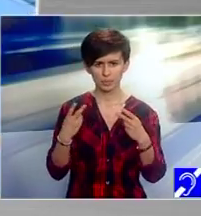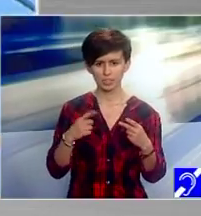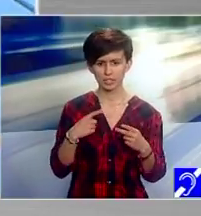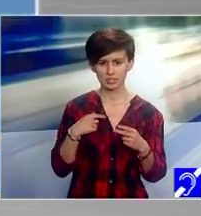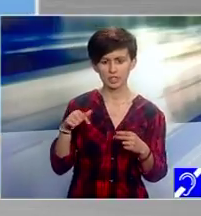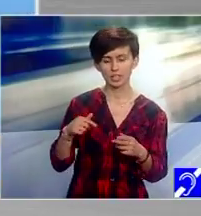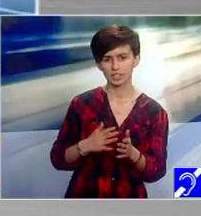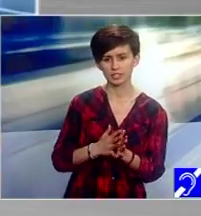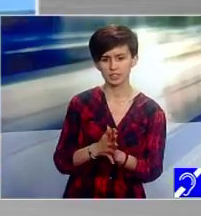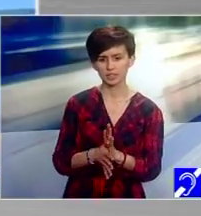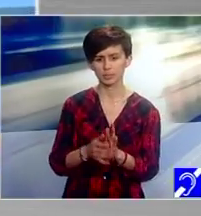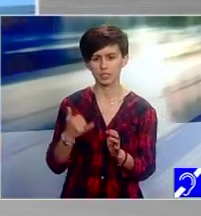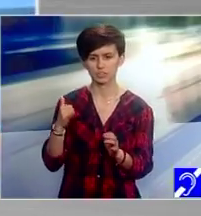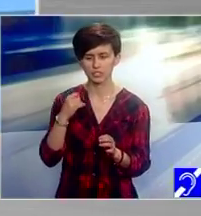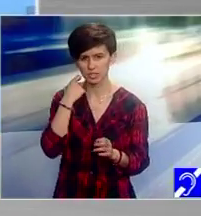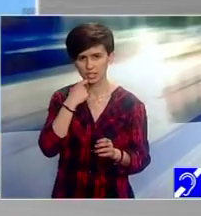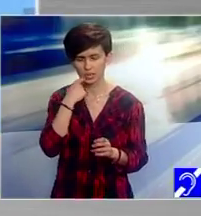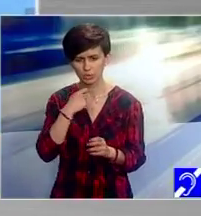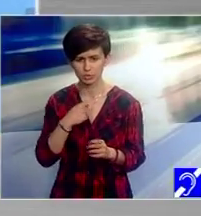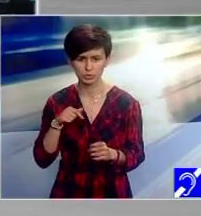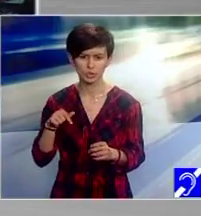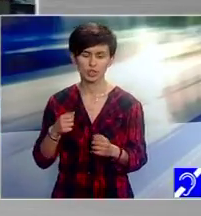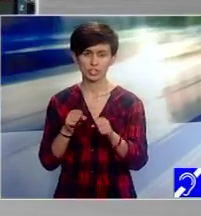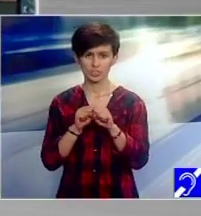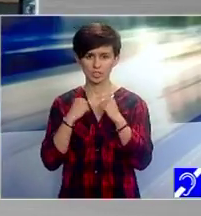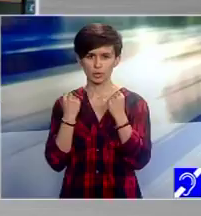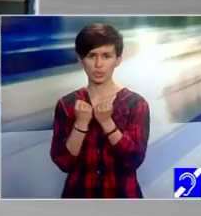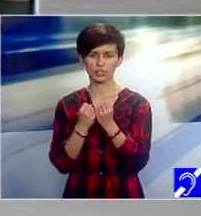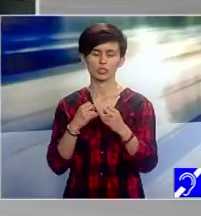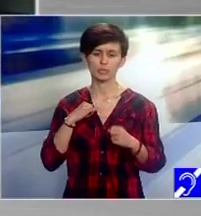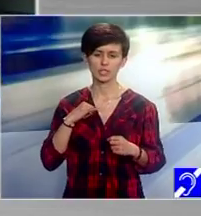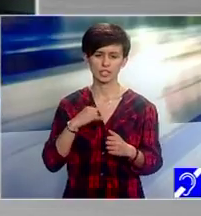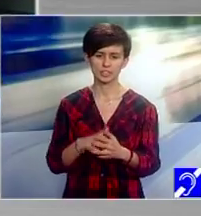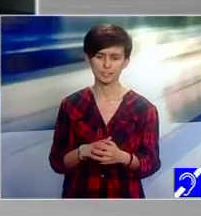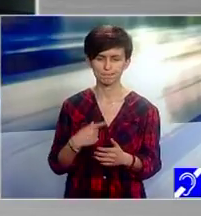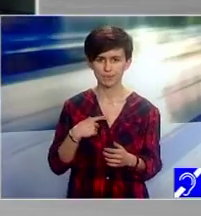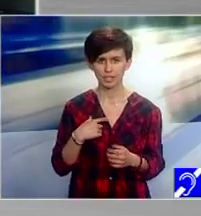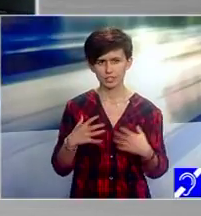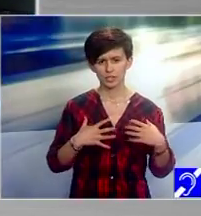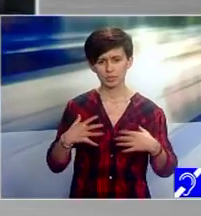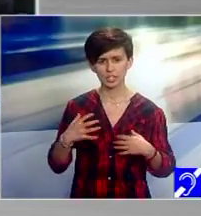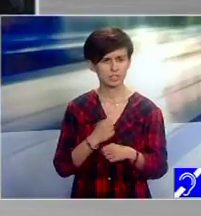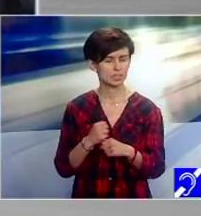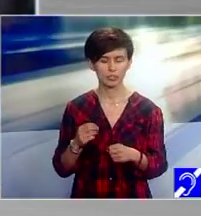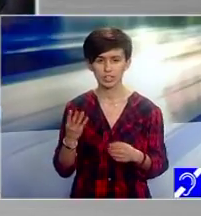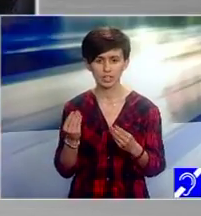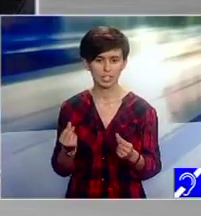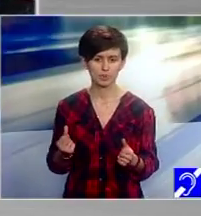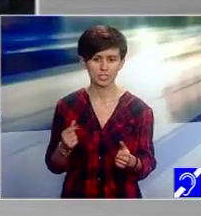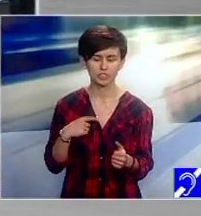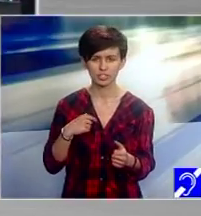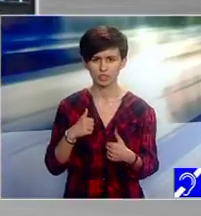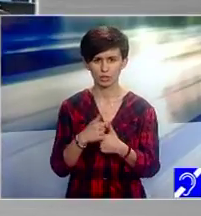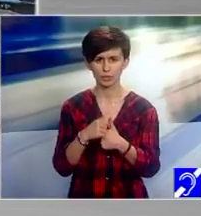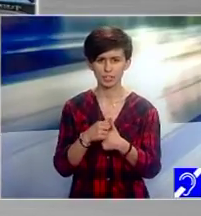ea se implică și vine la Cluj-Napoca cu acest workshop interesant. Da, este un artist foarte apreciat și ea este o prietenă mai veche